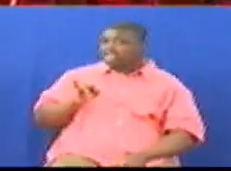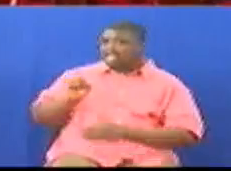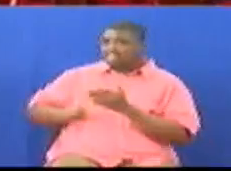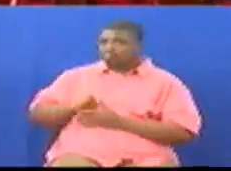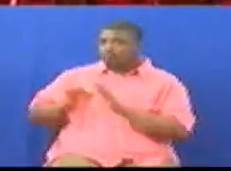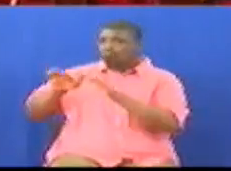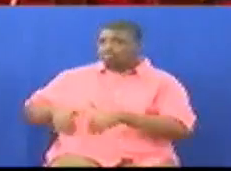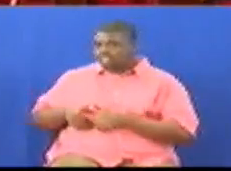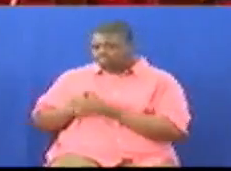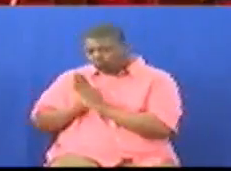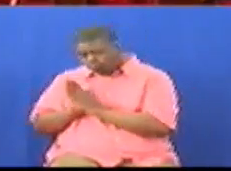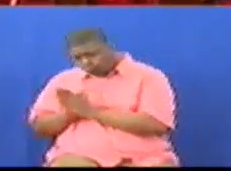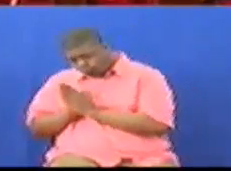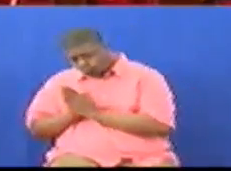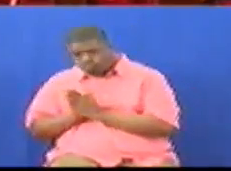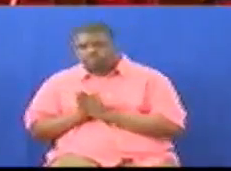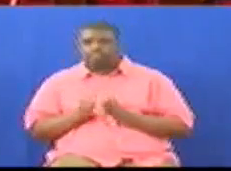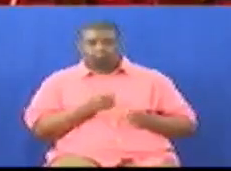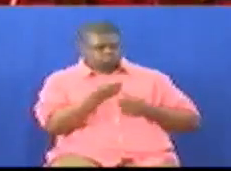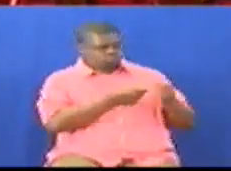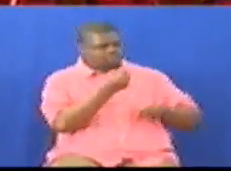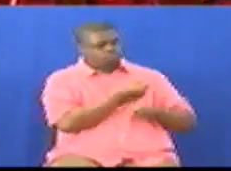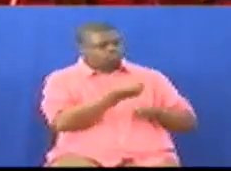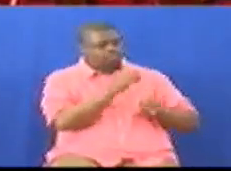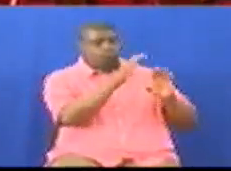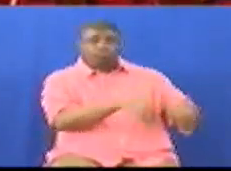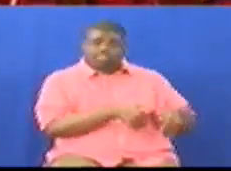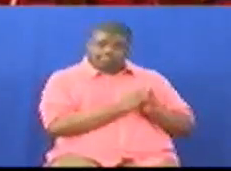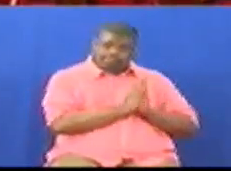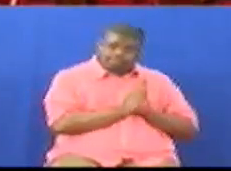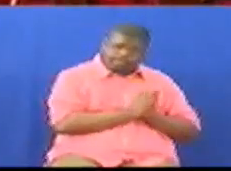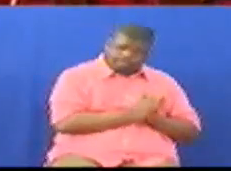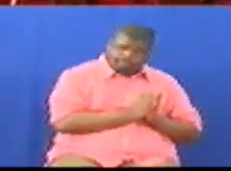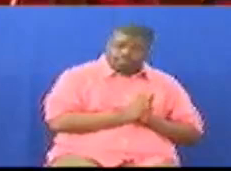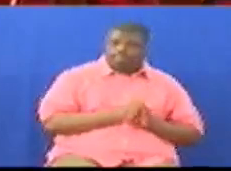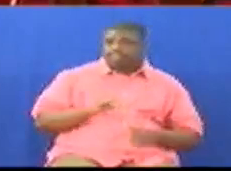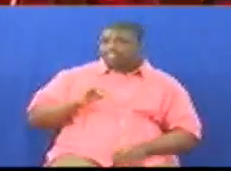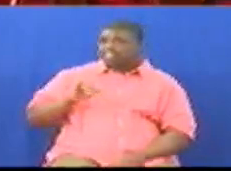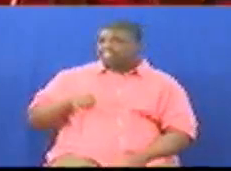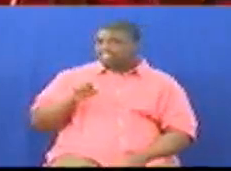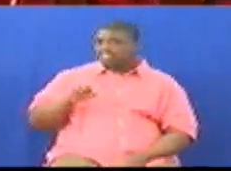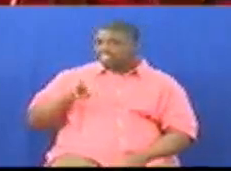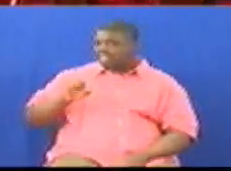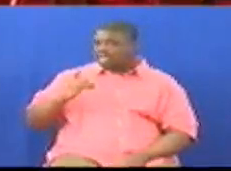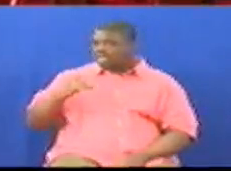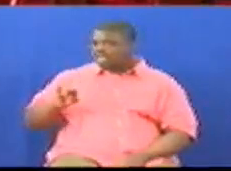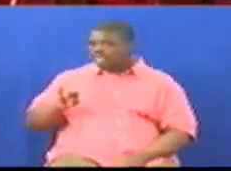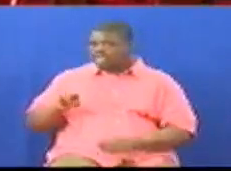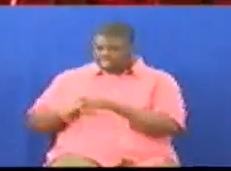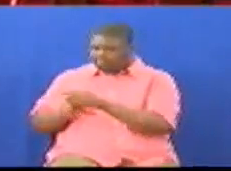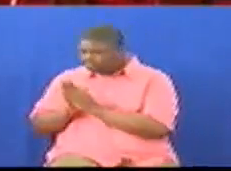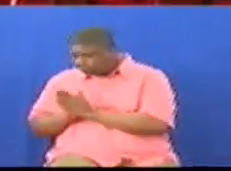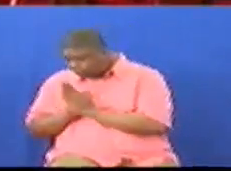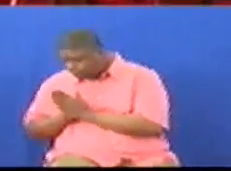kamati ya Bunge ndugu Michael Chikokoto, mkurugenzi msaidizi wa kamati ya Bunge ndugu Gerard Migiri, makatibu wa kamati ndugu Chacha Nyakega, Unike